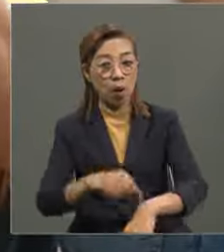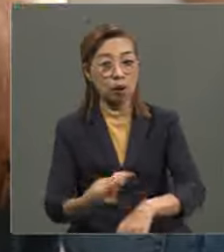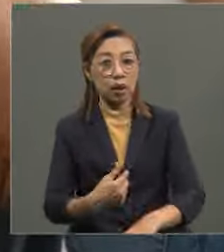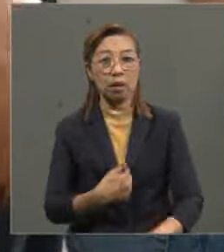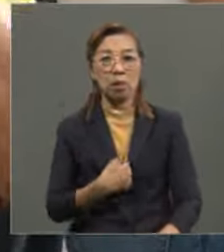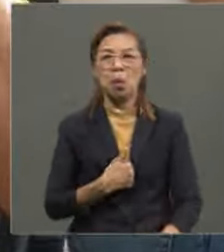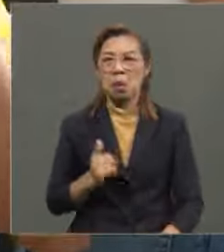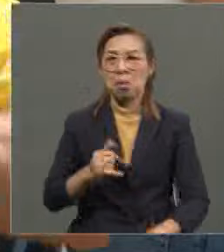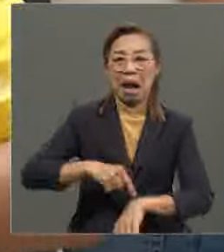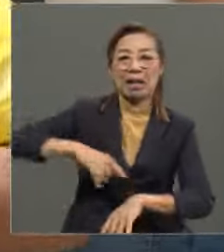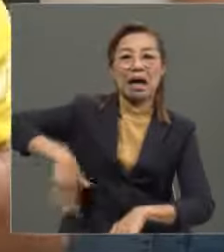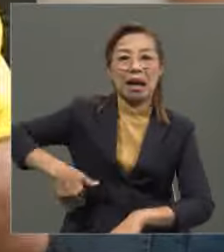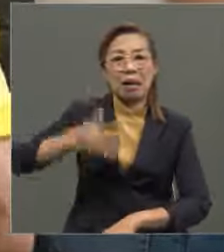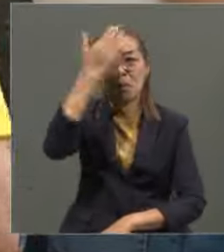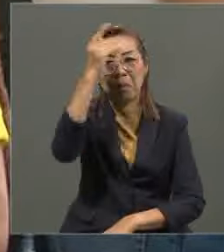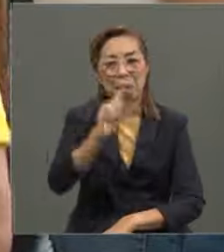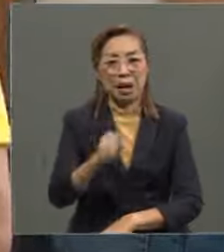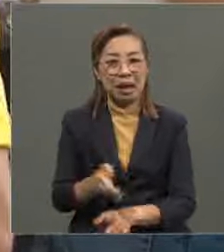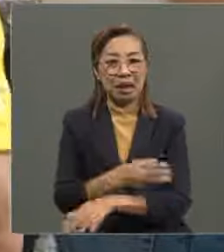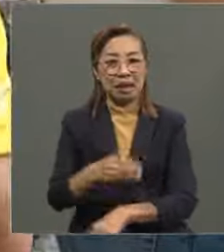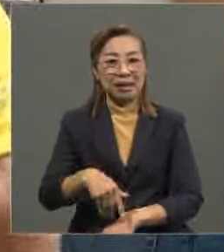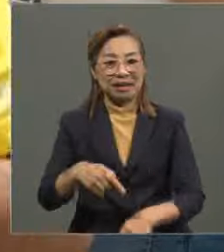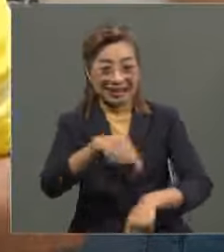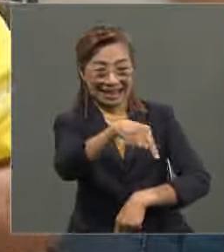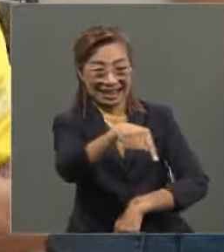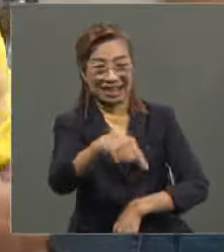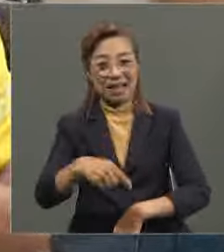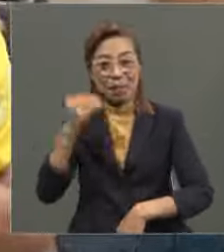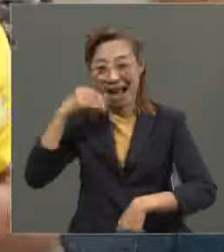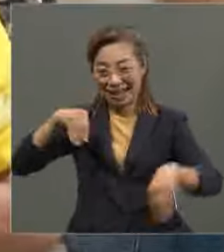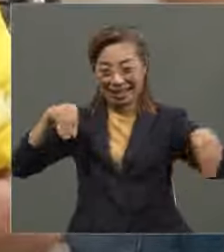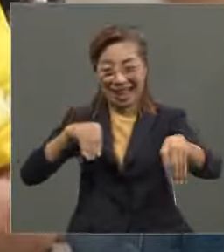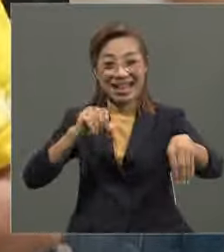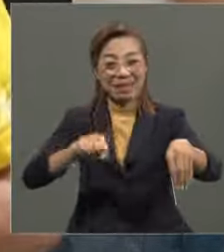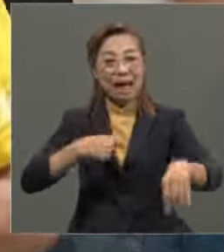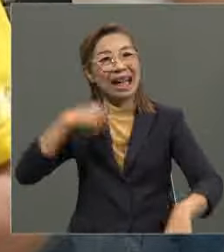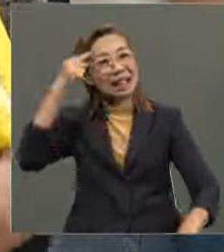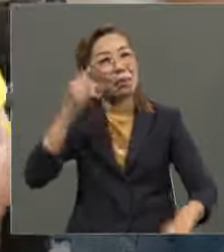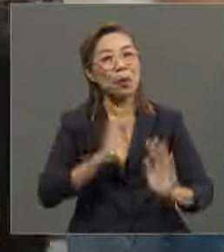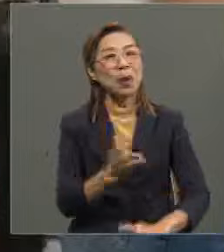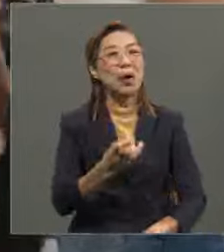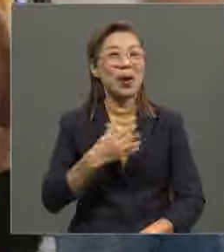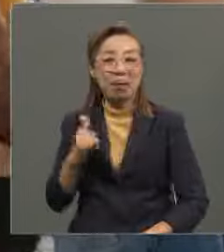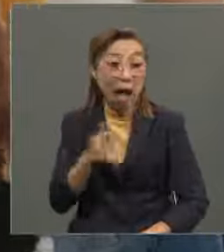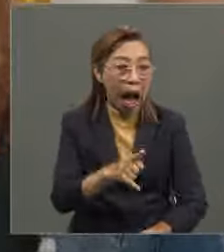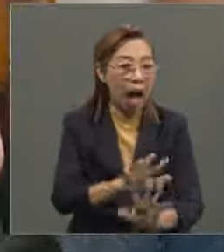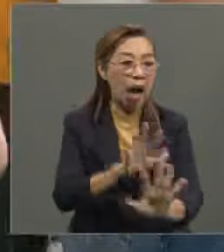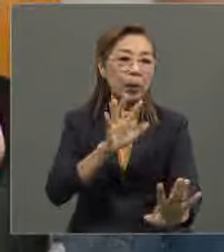มาสายแล้วเพราะว่าอยู่ใกล้จริงนะแต่ว่ากะว่าคนไม่เยอะขนาดนี้ค่ะ